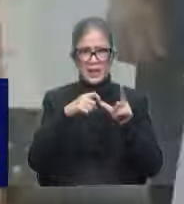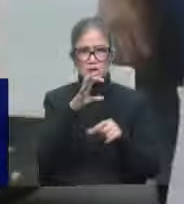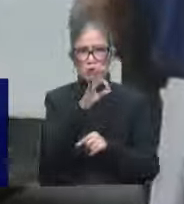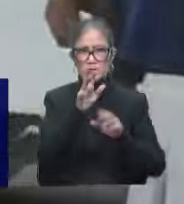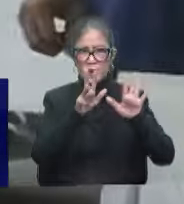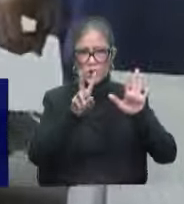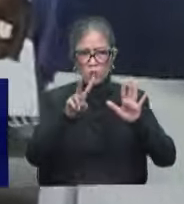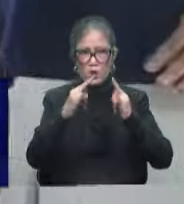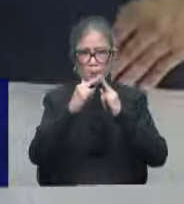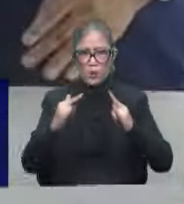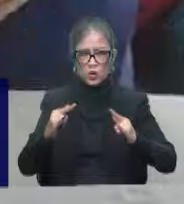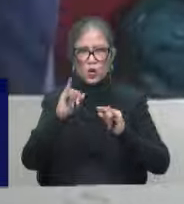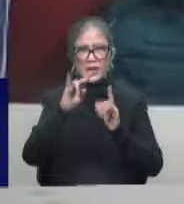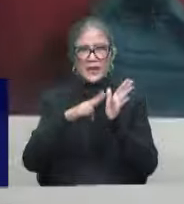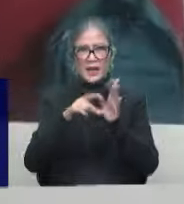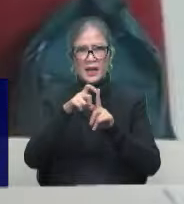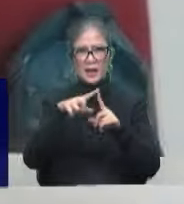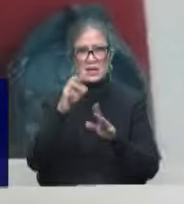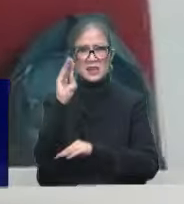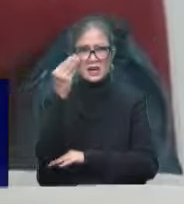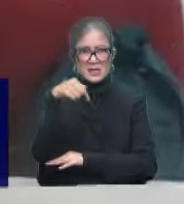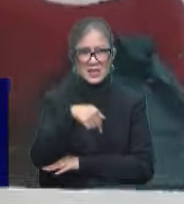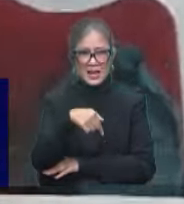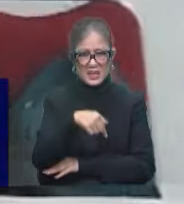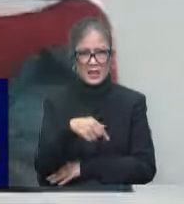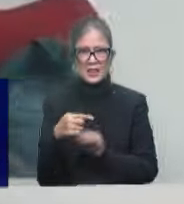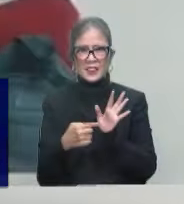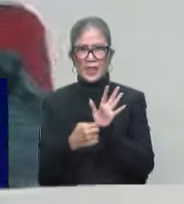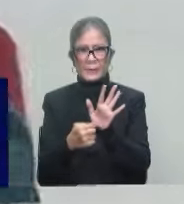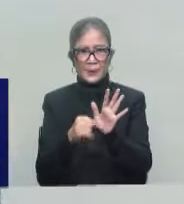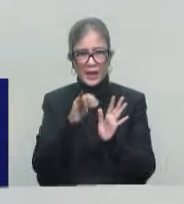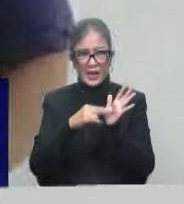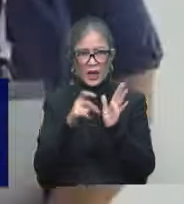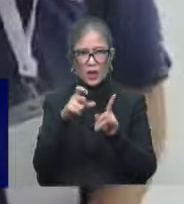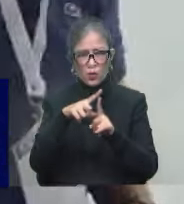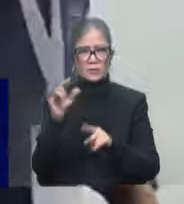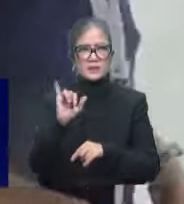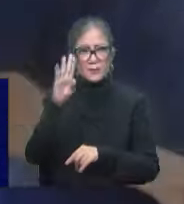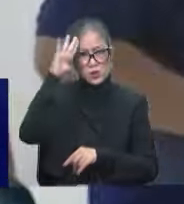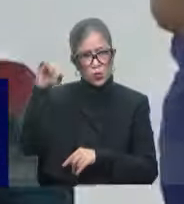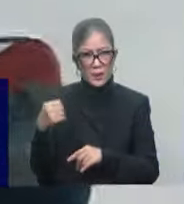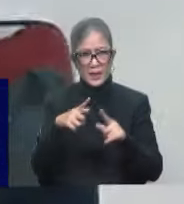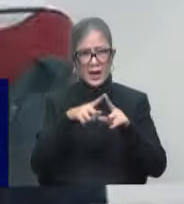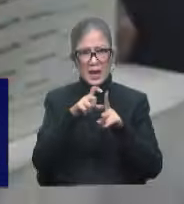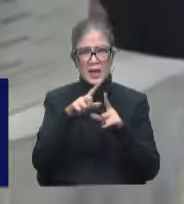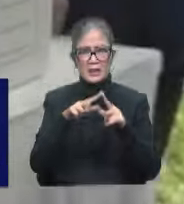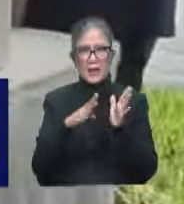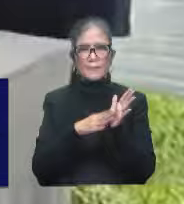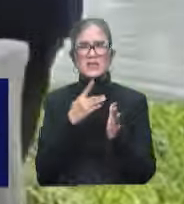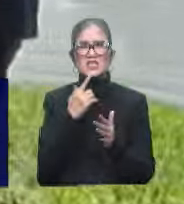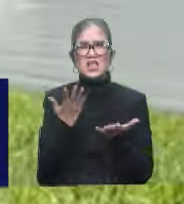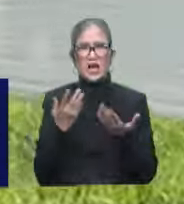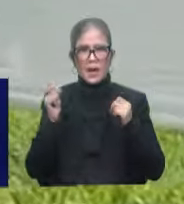092 Pondok Indah Jakarta Selatan penampilan Inul ktps bersama Adam cukup sederhana hanya